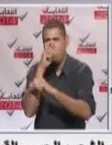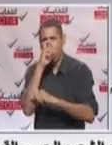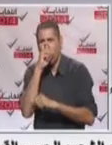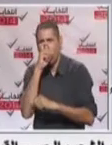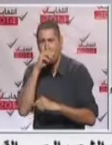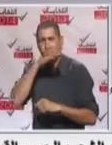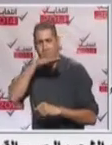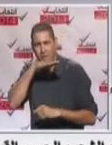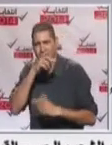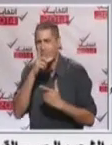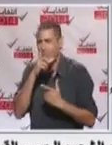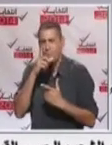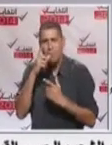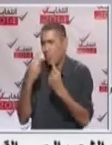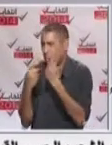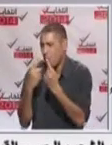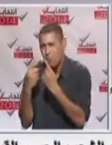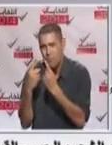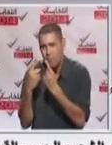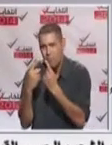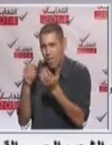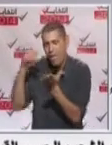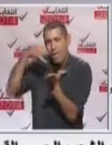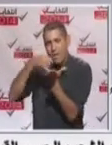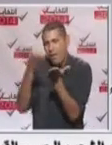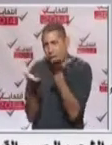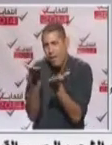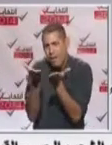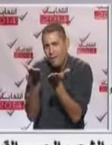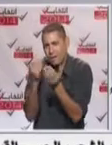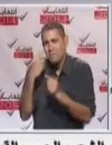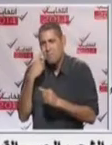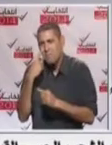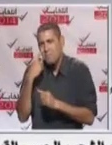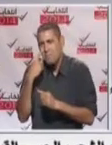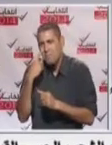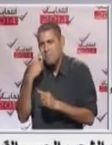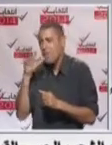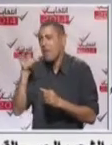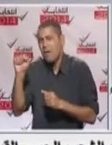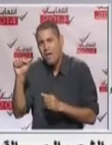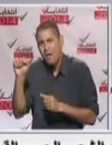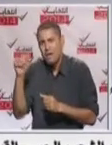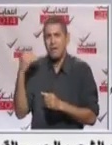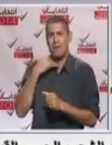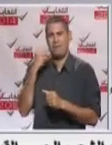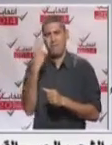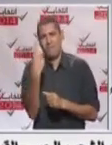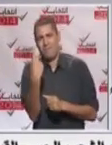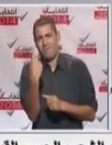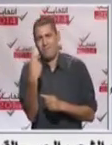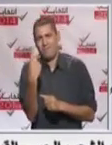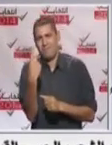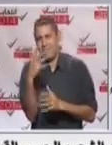الإسلام والديمقراطية والحوار والوسطية. وما نتحفه جميعا كائتلاف وكصوت واحد هو كل ما له